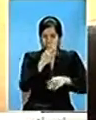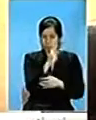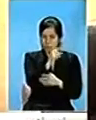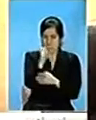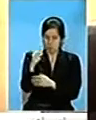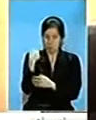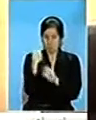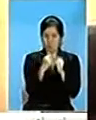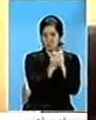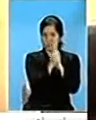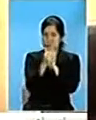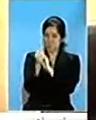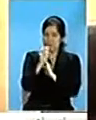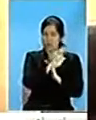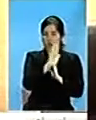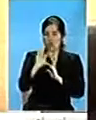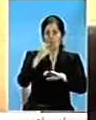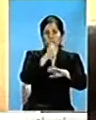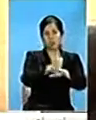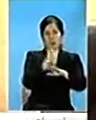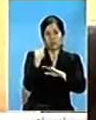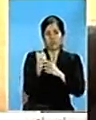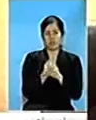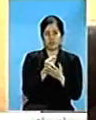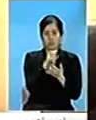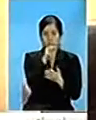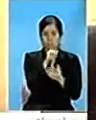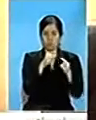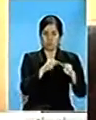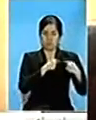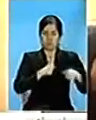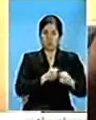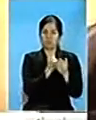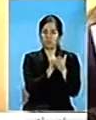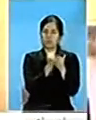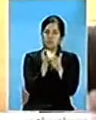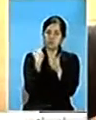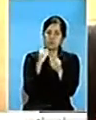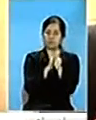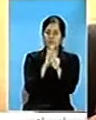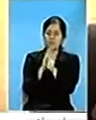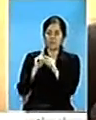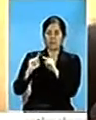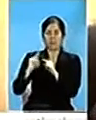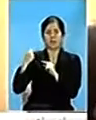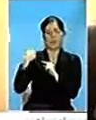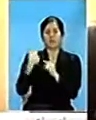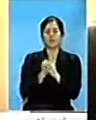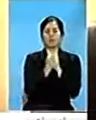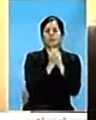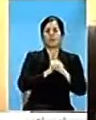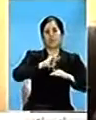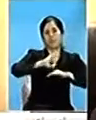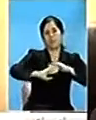เห็นฝีมือของผู้นำเห็นฝีมือของคนที่มีจิตใจเสียสละในการทำงานก็จะเป็นการพัฒนาบุคลิกภาพ